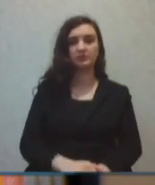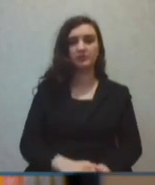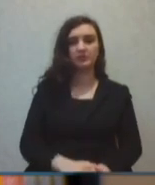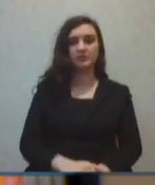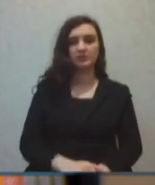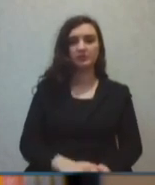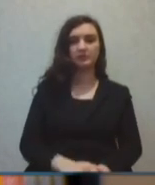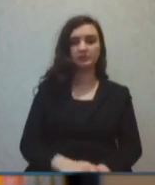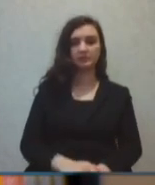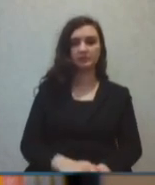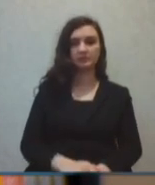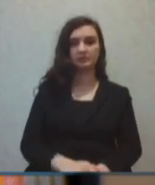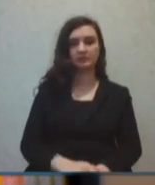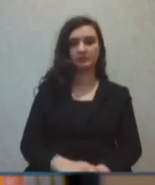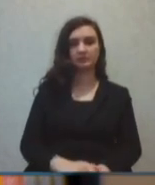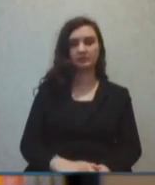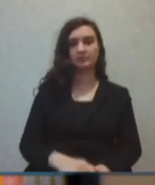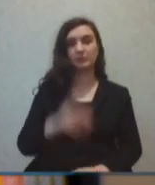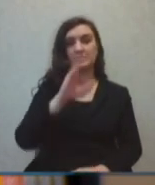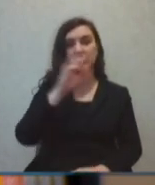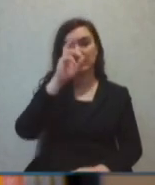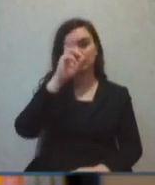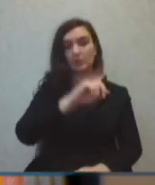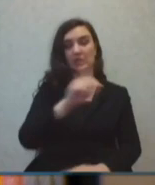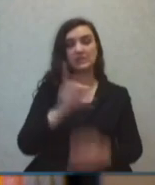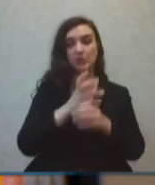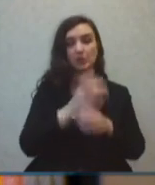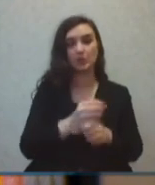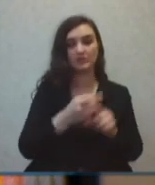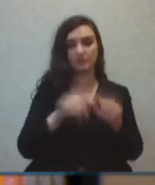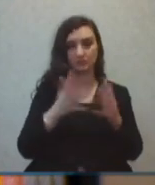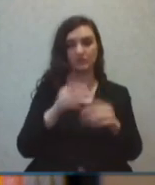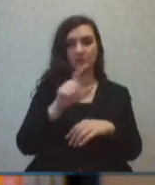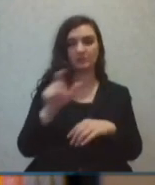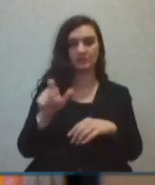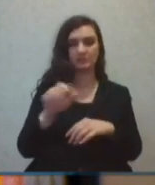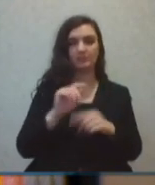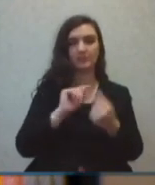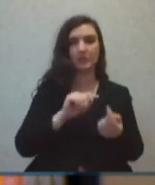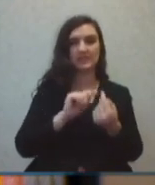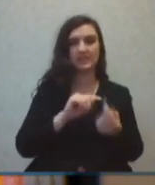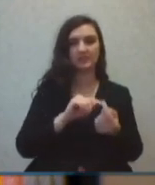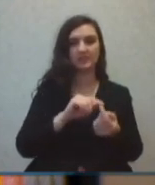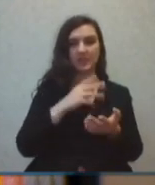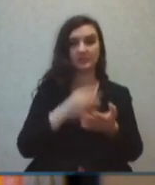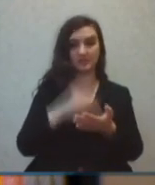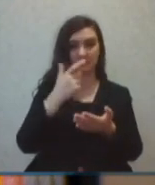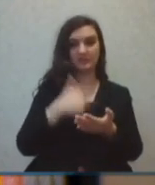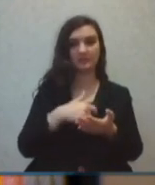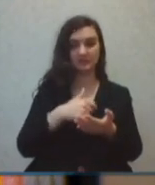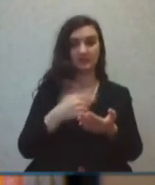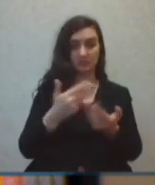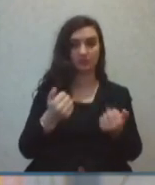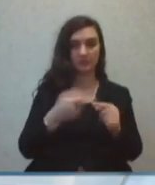მაგრამ როდესაც სახელმწიფო გიზღუდავს რაღაცას, ამ შემთხვევაში ადამიანი პროტესტანტია თავისთავად და